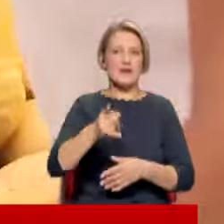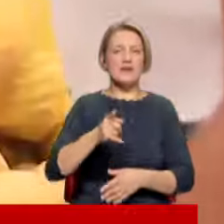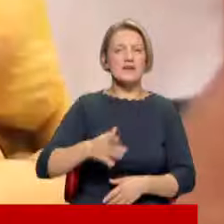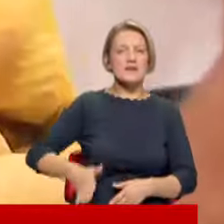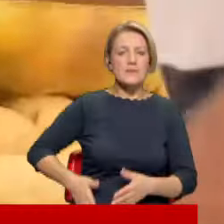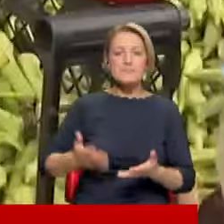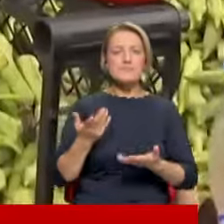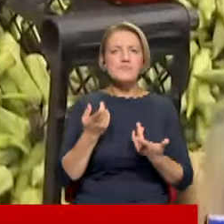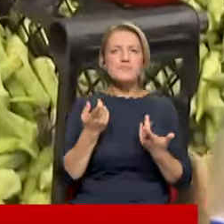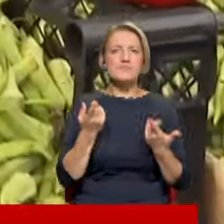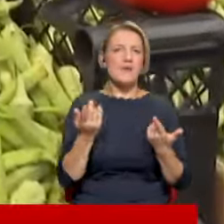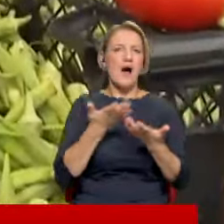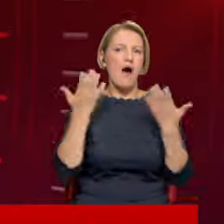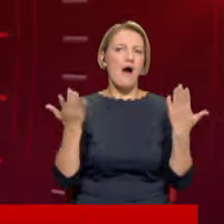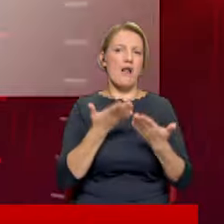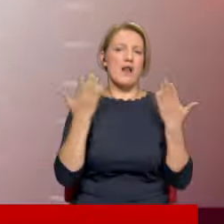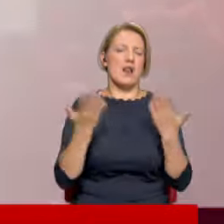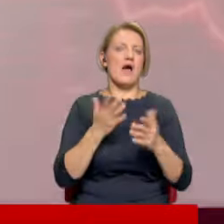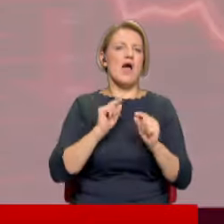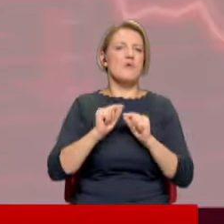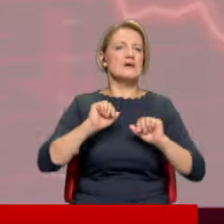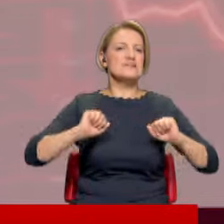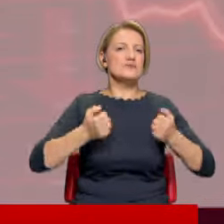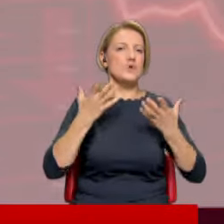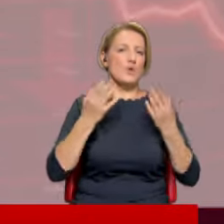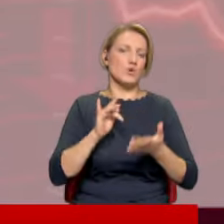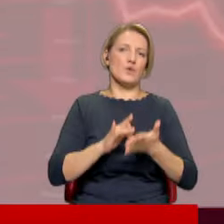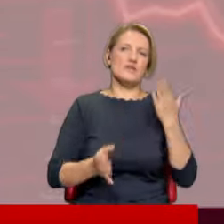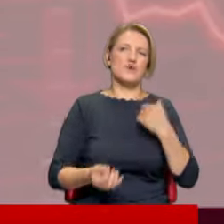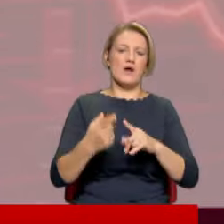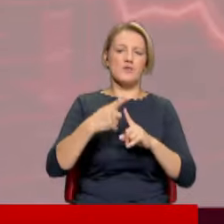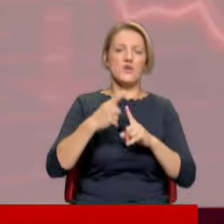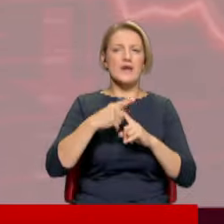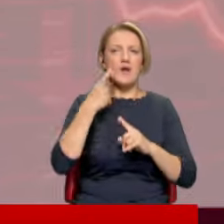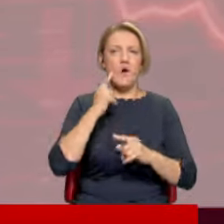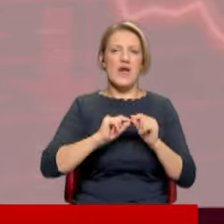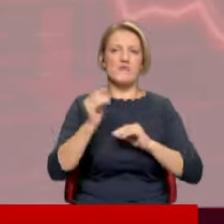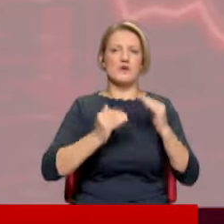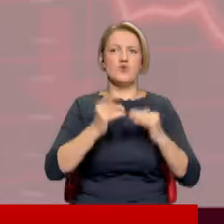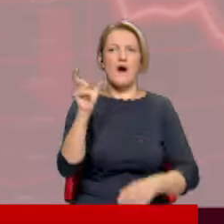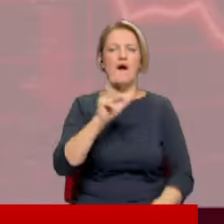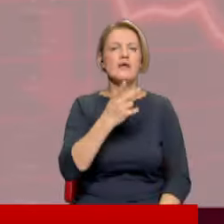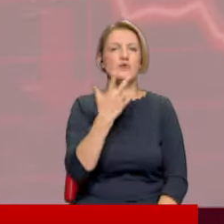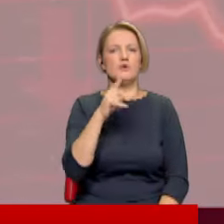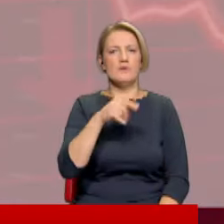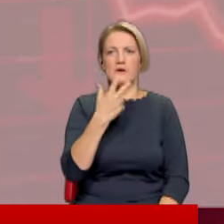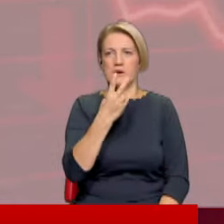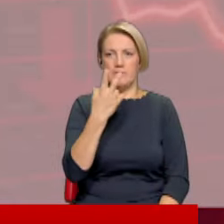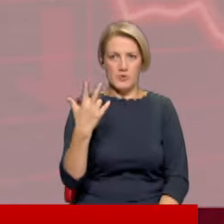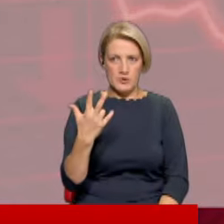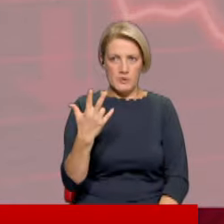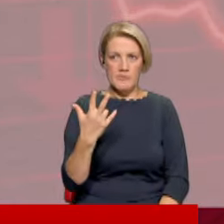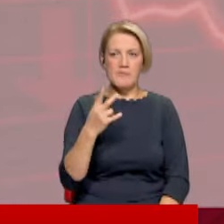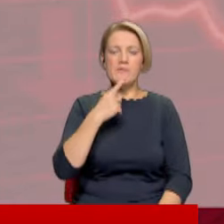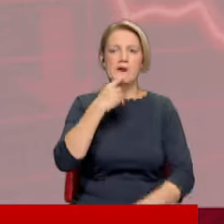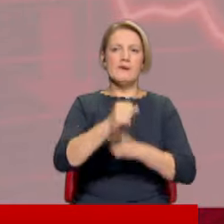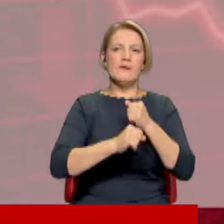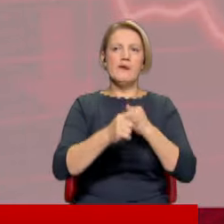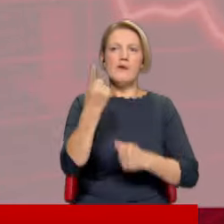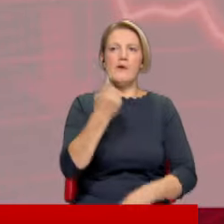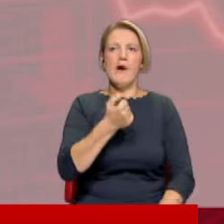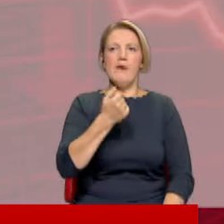cepteki yangının hala sürdüğünü açıkça ortaya koydu tüik'e göre enflasyon aylık % 3,23 yıllık